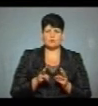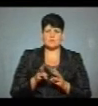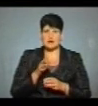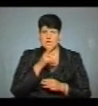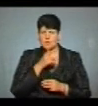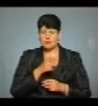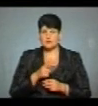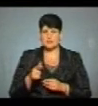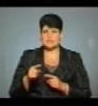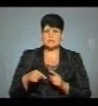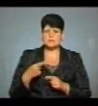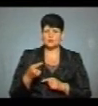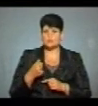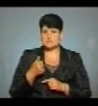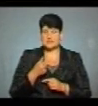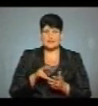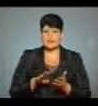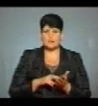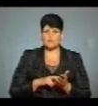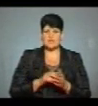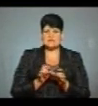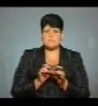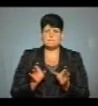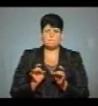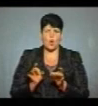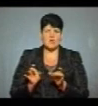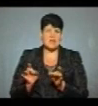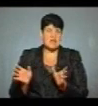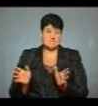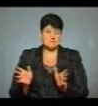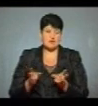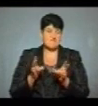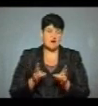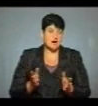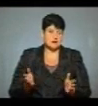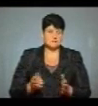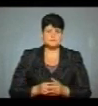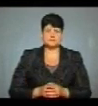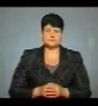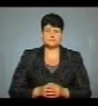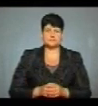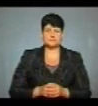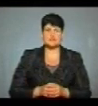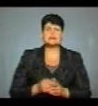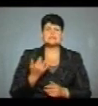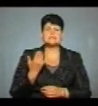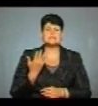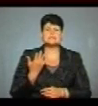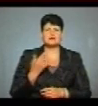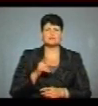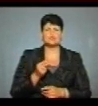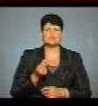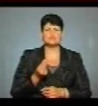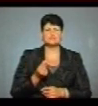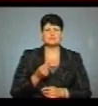періоді наступного року не боятися поривів, аварій і так далі. Ну, власне, скільки